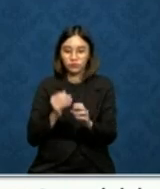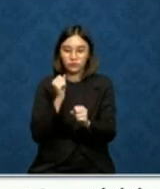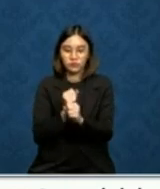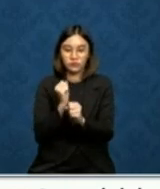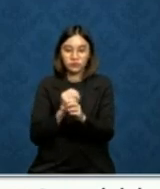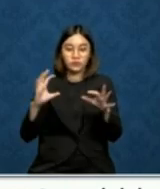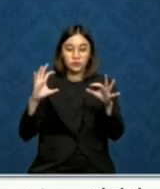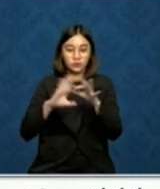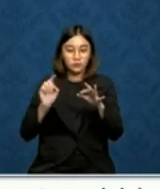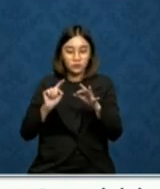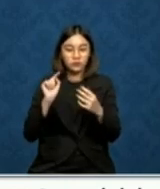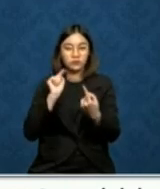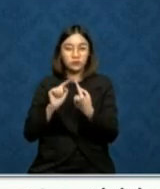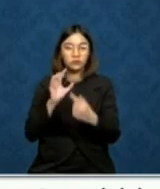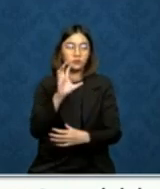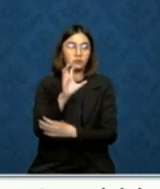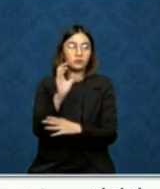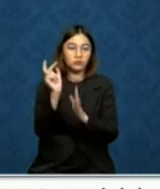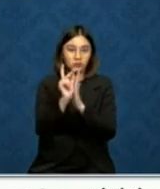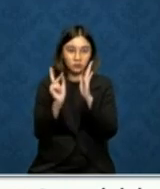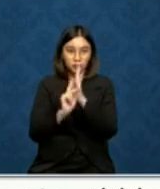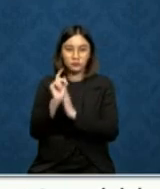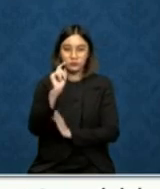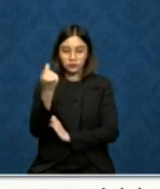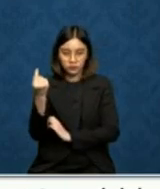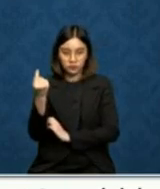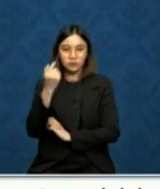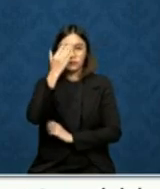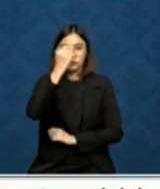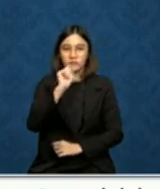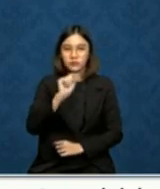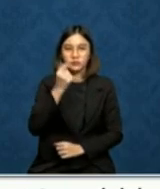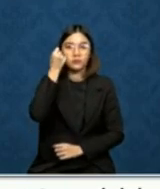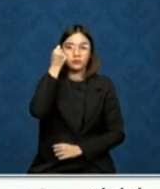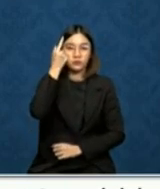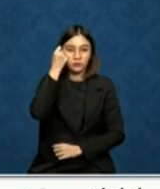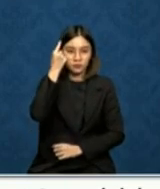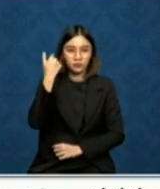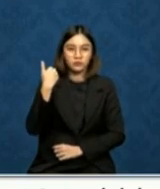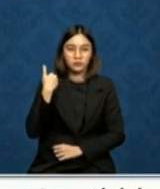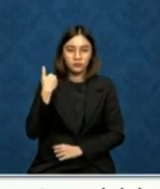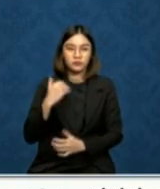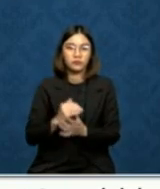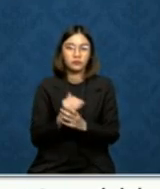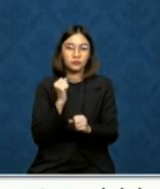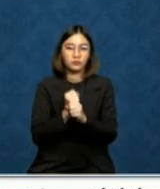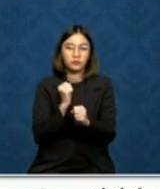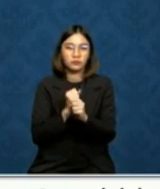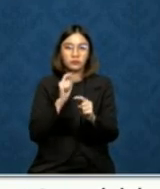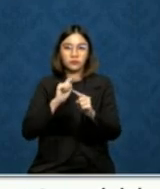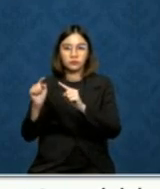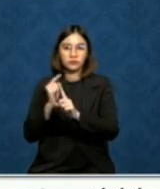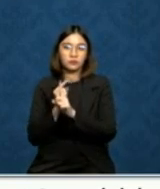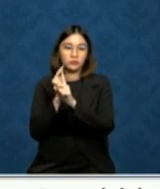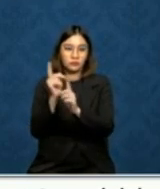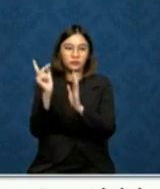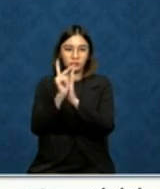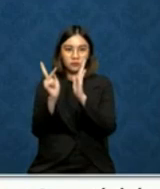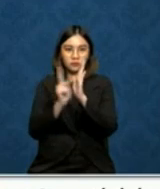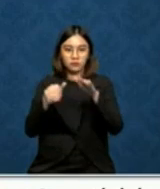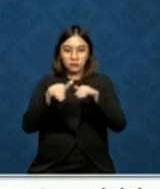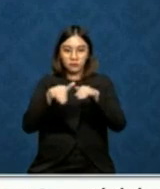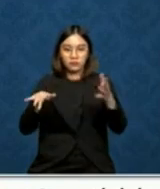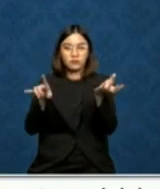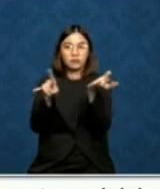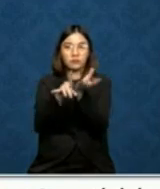ยวข้องในการใช้บังคับใช้กฎหมายใหม่เพื่อให้เข้าใจและสามารถดำเนินการตามกฎหมายได้อย่างมีประสิทธิ